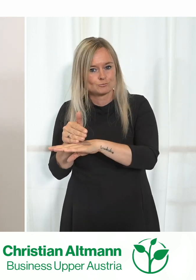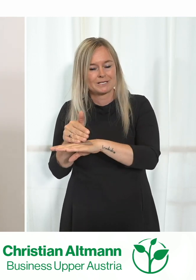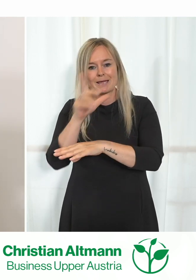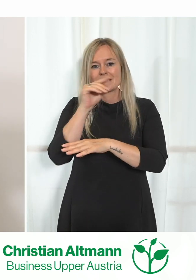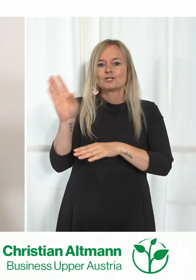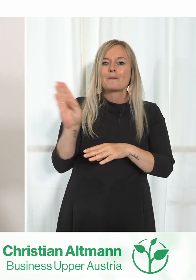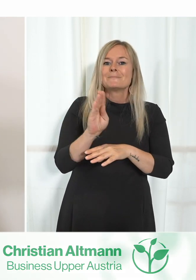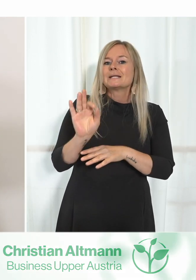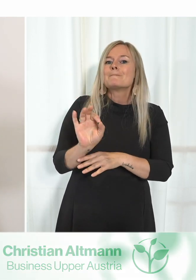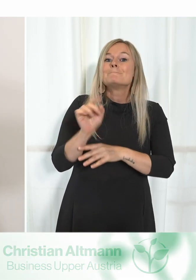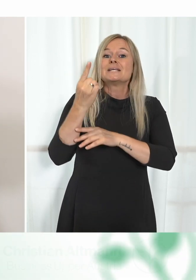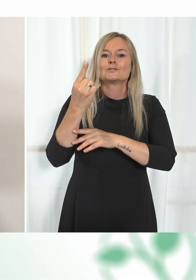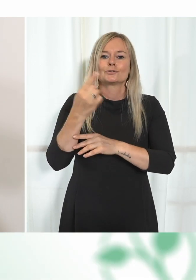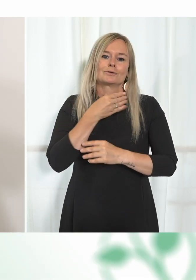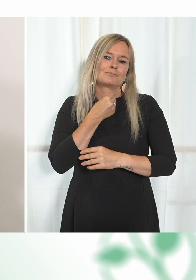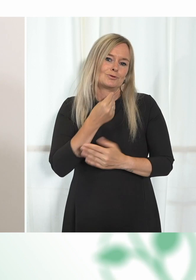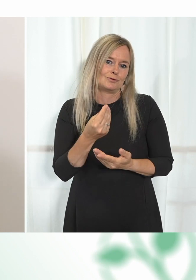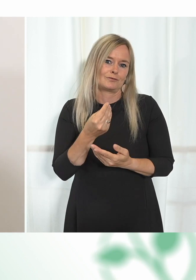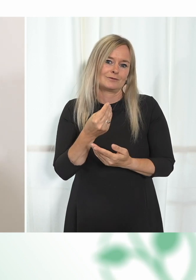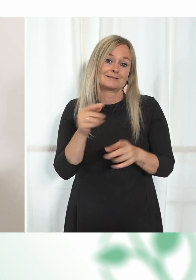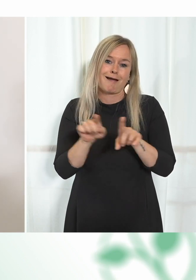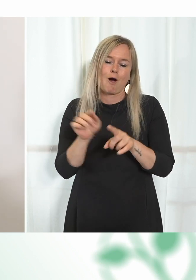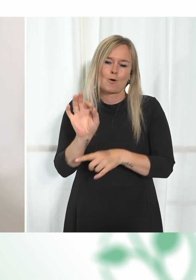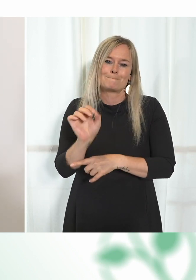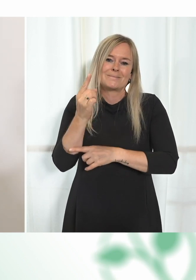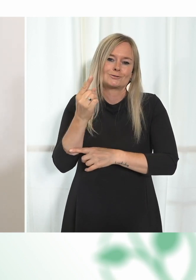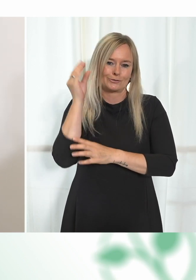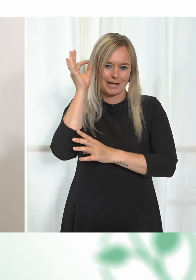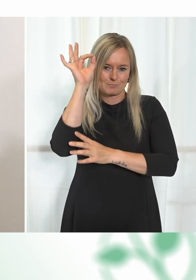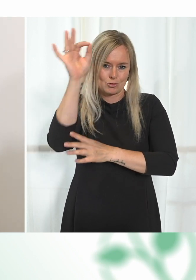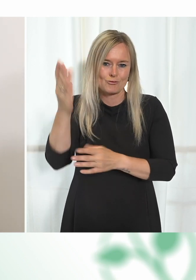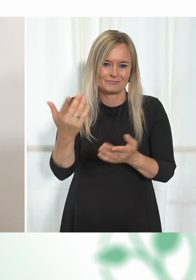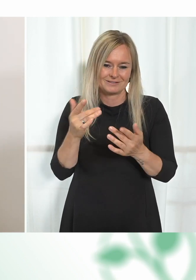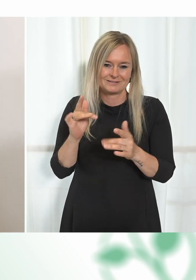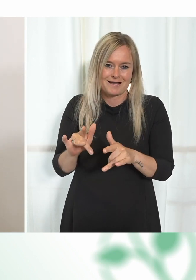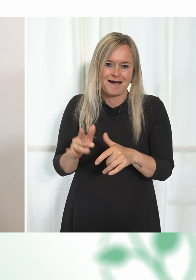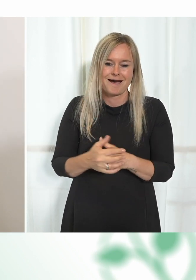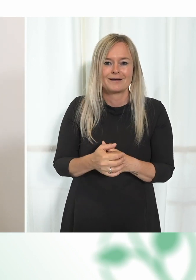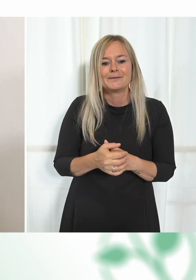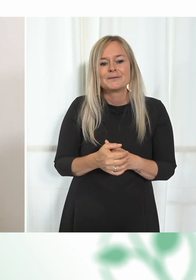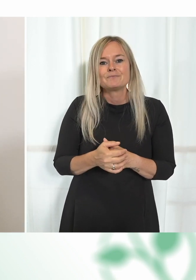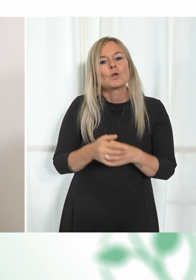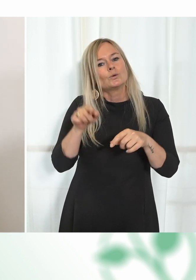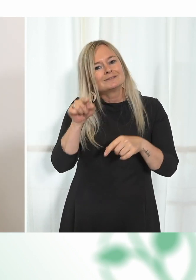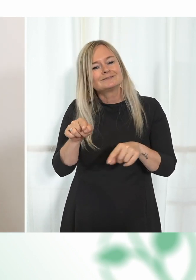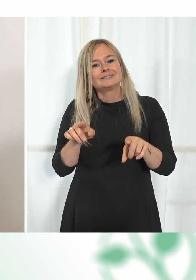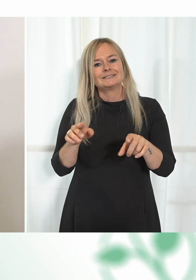Bedürfnissen auch besondere Fähigkeiten haben. Und da geht es auch schon darum, dass man diese Erfahrungen auch teilt, dass